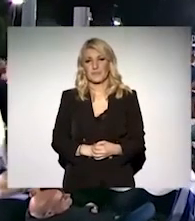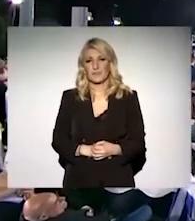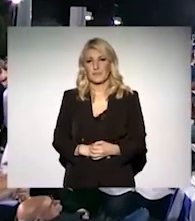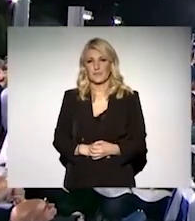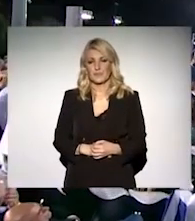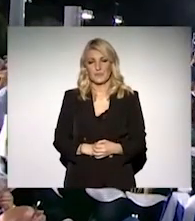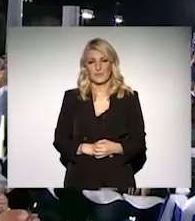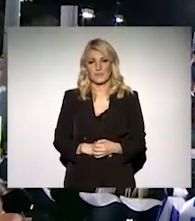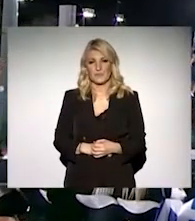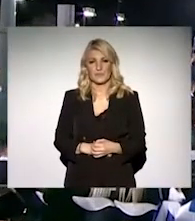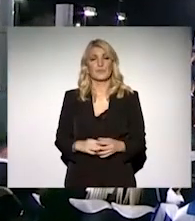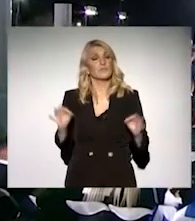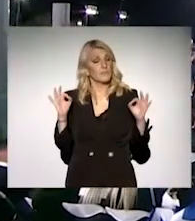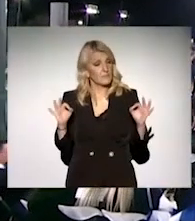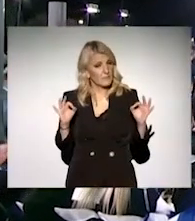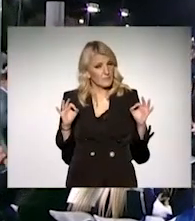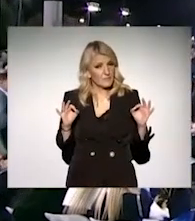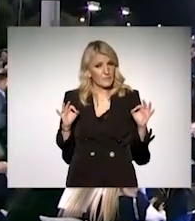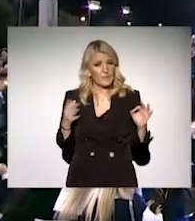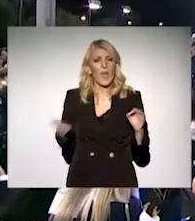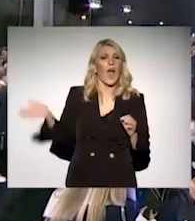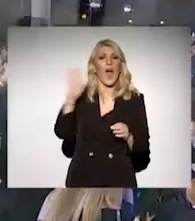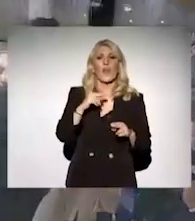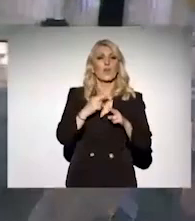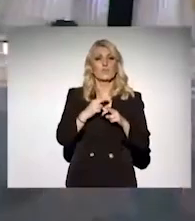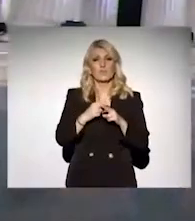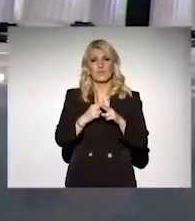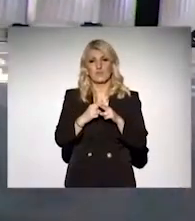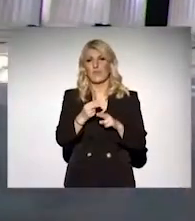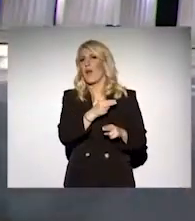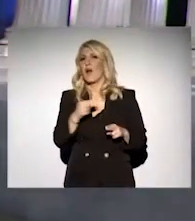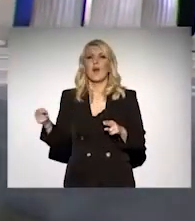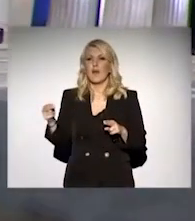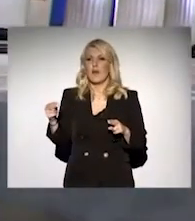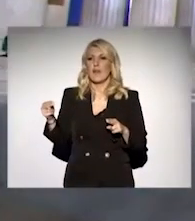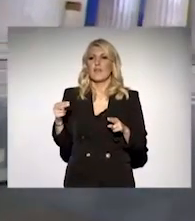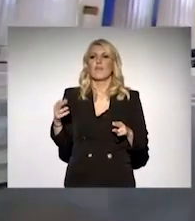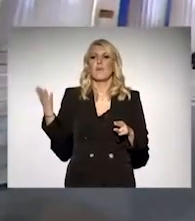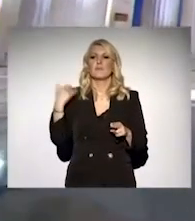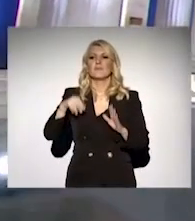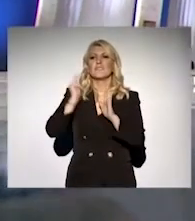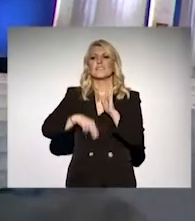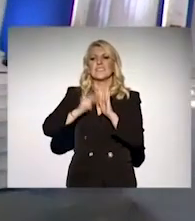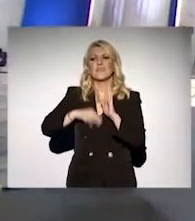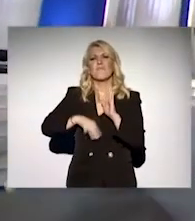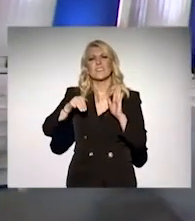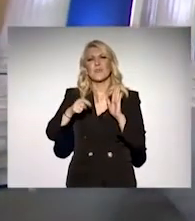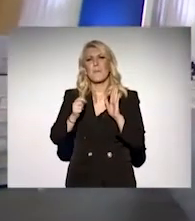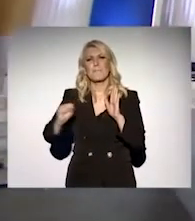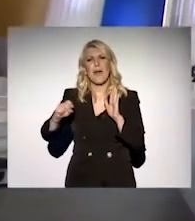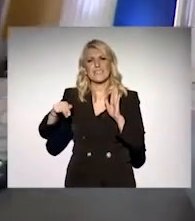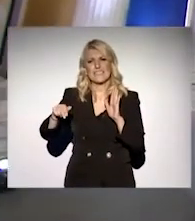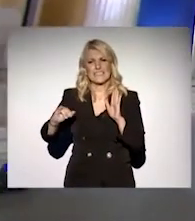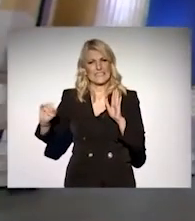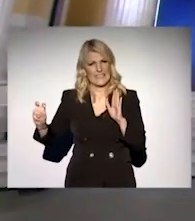είχε το κόμμα του. Εγώ θέλω να σας ρωτήσω, αν μου επιτρέπετε κύριε Ρωμανέ, το εξής, διότι έχει γίνει